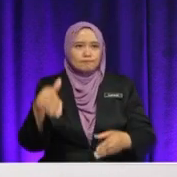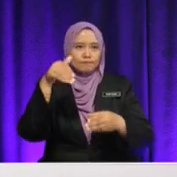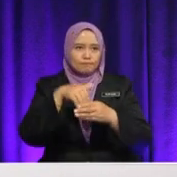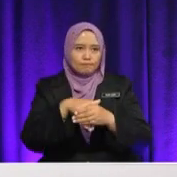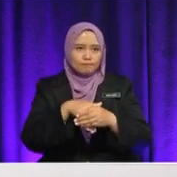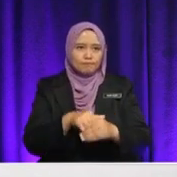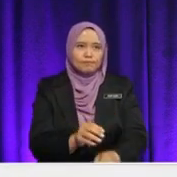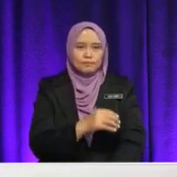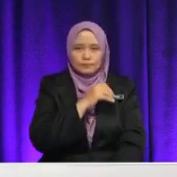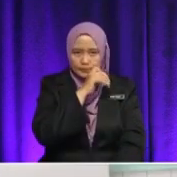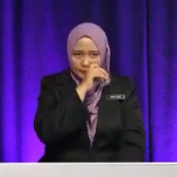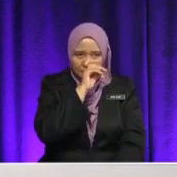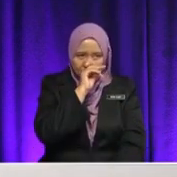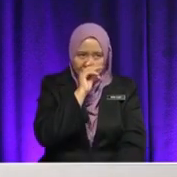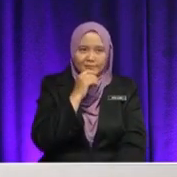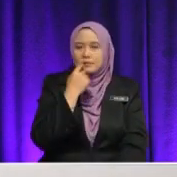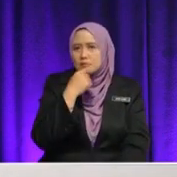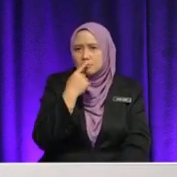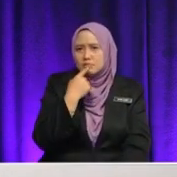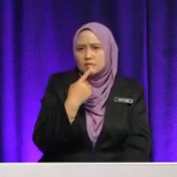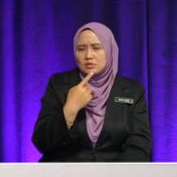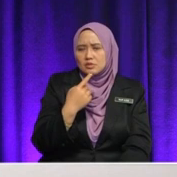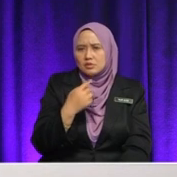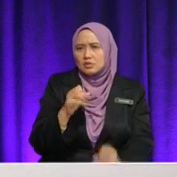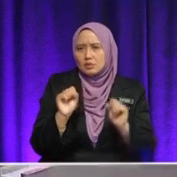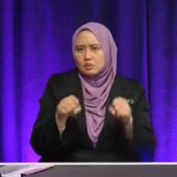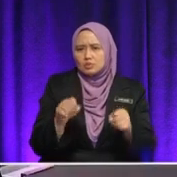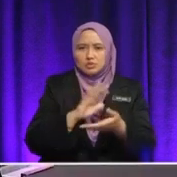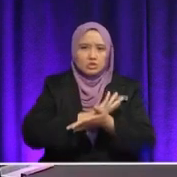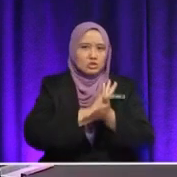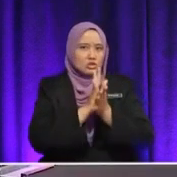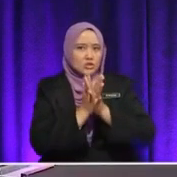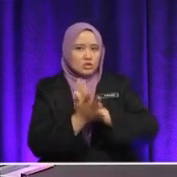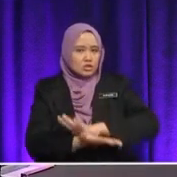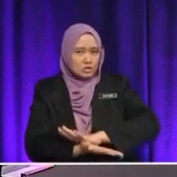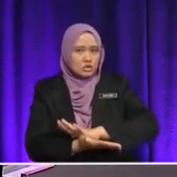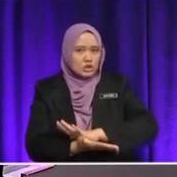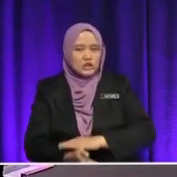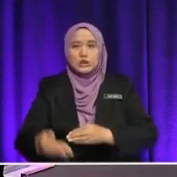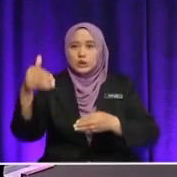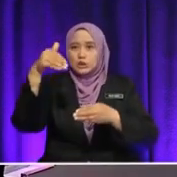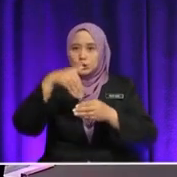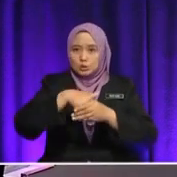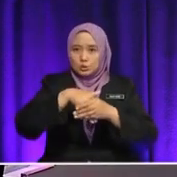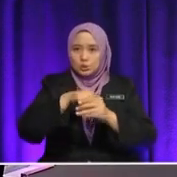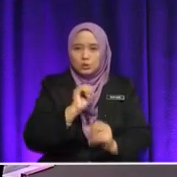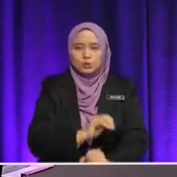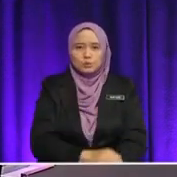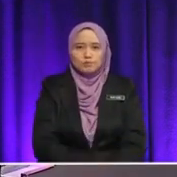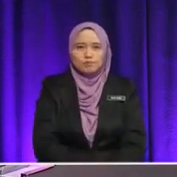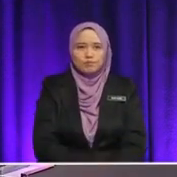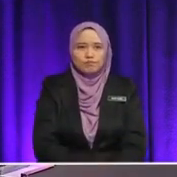3 banget Hai siapa yang boleh menjadi penguntit Apakah syarat untuk menjadi pengunjung pengunjung deh